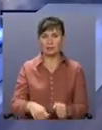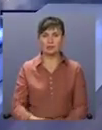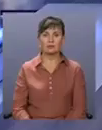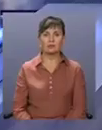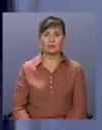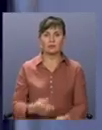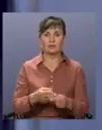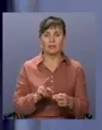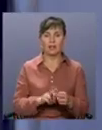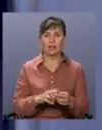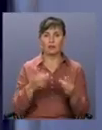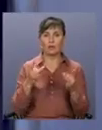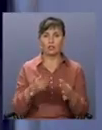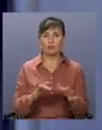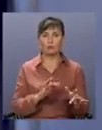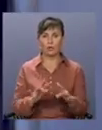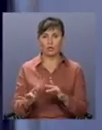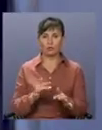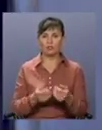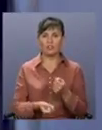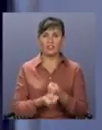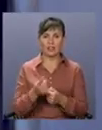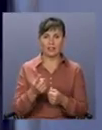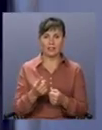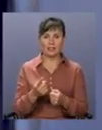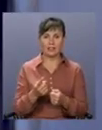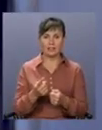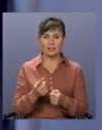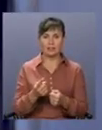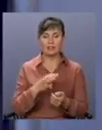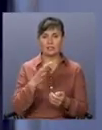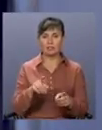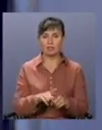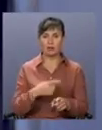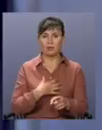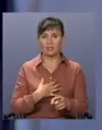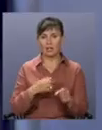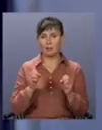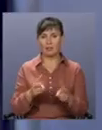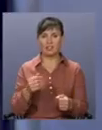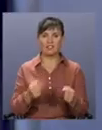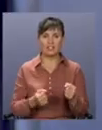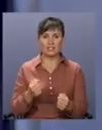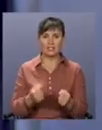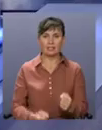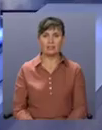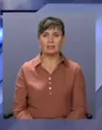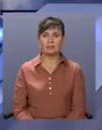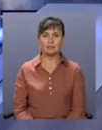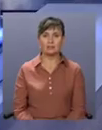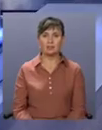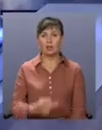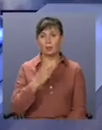То есть это упростило процедуру выявления, скажем так, потенциально опасных водителей. Ну вот